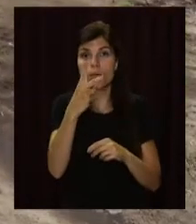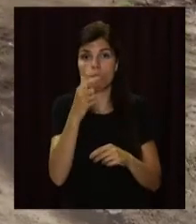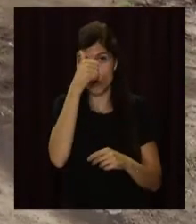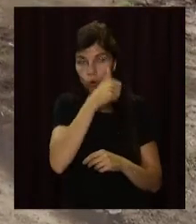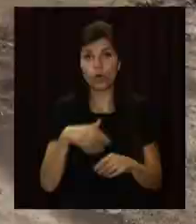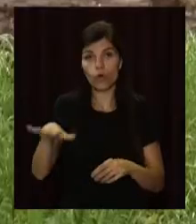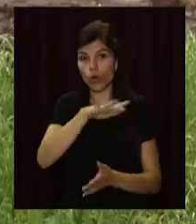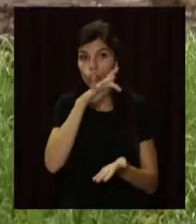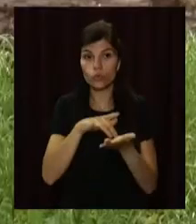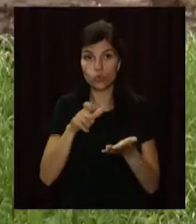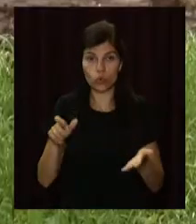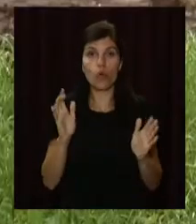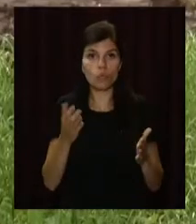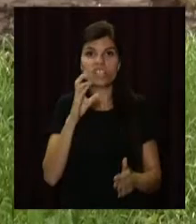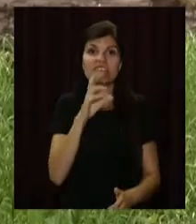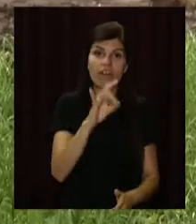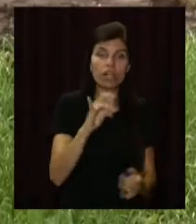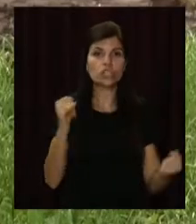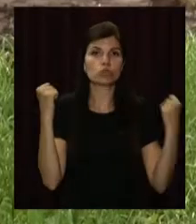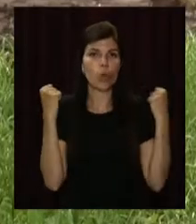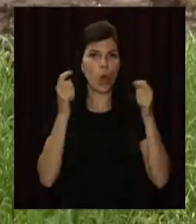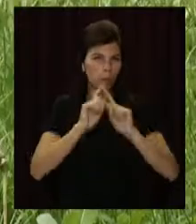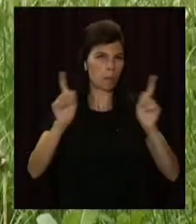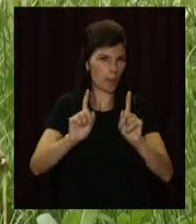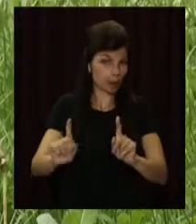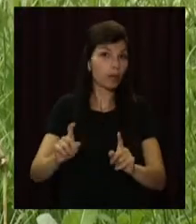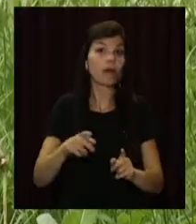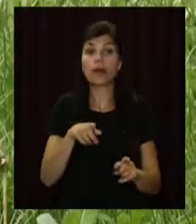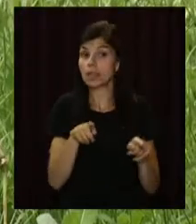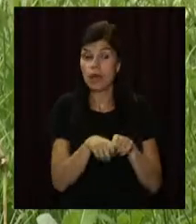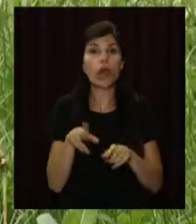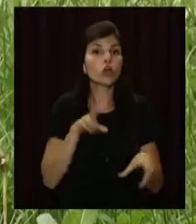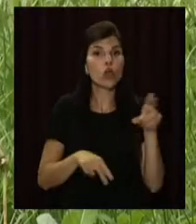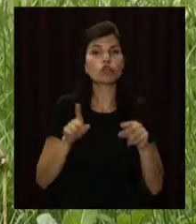мешканці соцміста матимуть і сквер, і спорткомплекс. Такий, як Надія, що